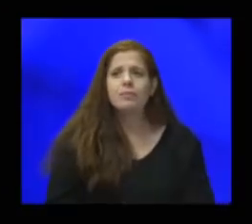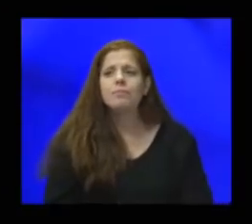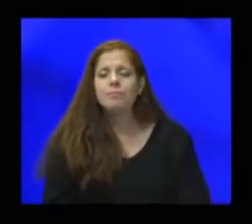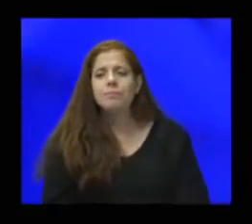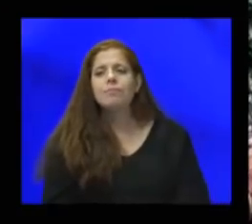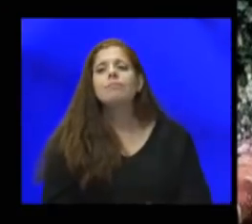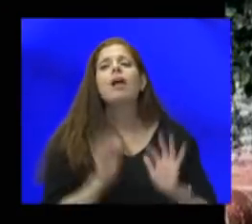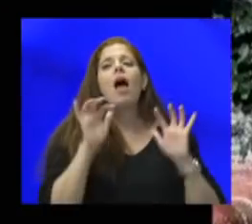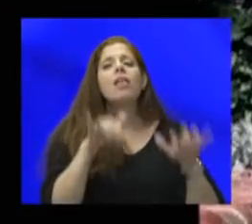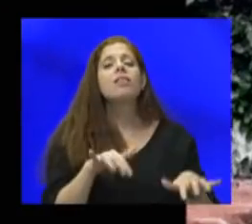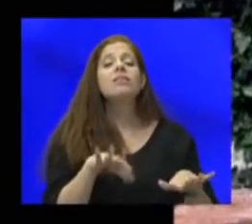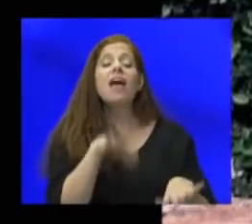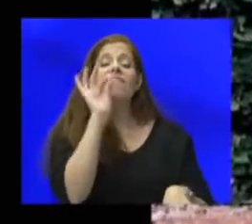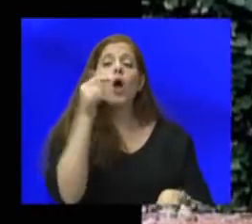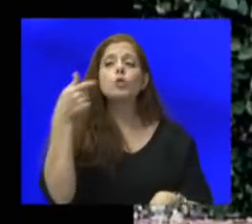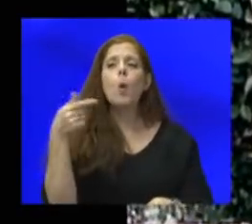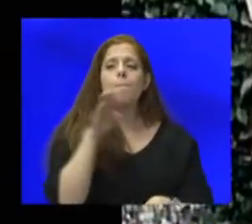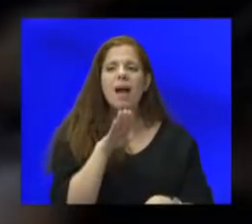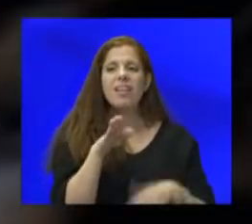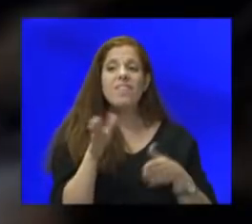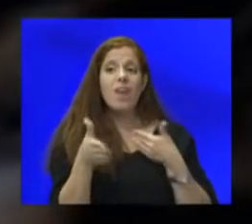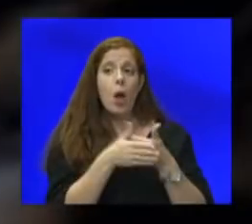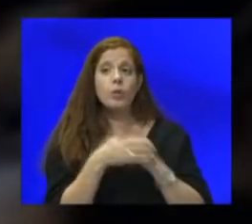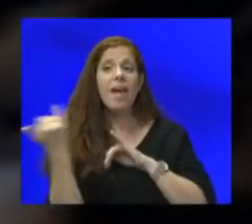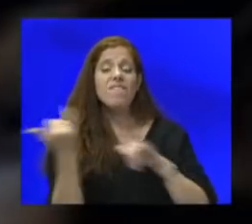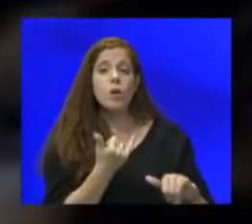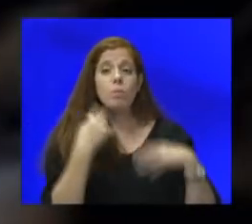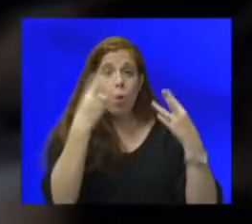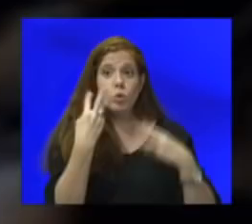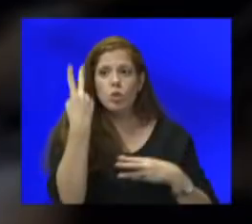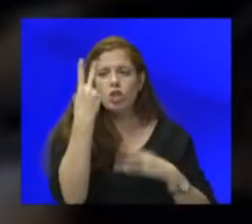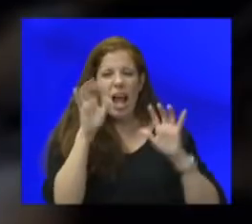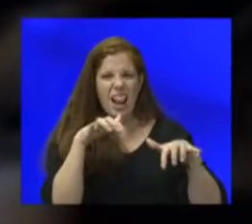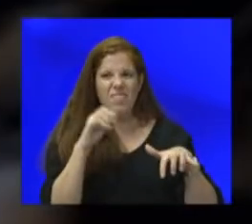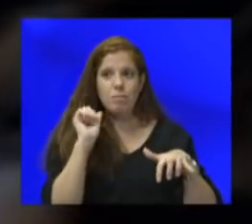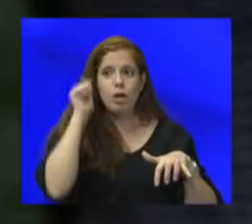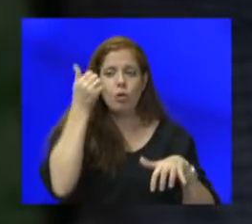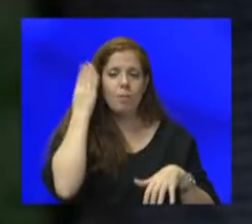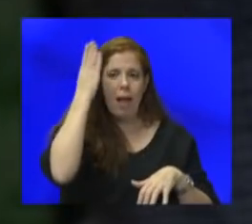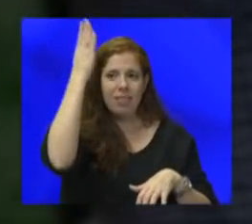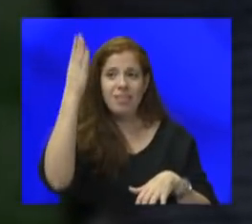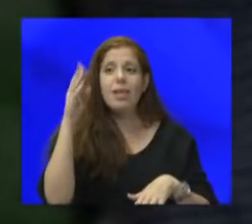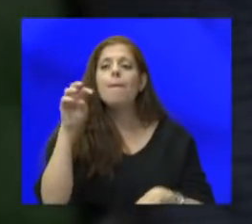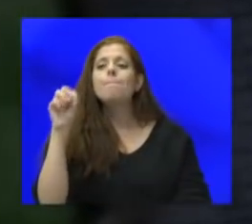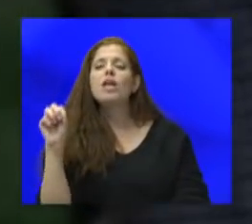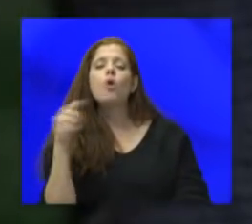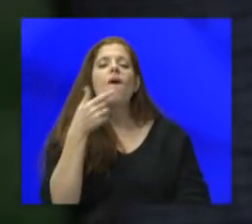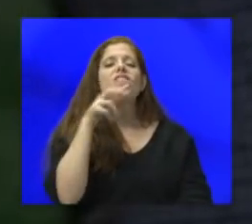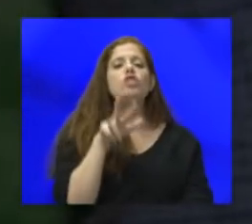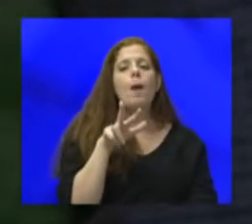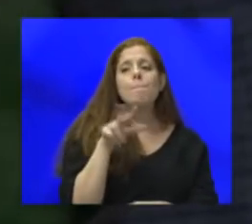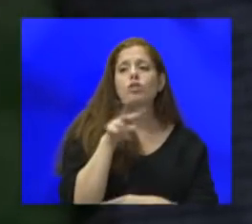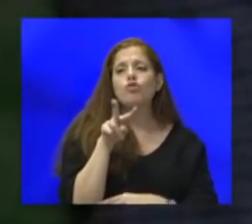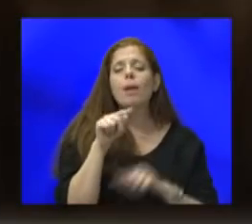הנשיא הנבחר ג'ו ביידן ורעייתו ג'יל יביאו איתם לוושינגטון את שני הכלבים הראשונים לעתיד, מייג'ור וצ'אמפ, שניהם מסוג